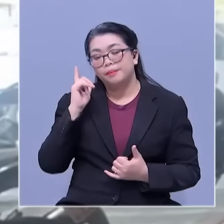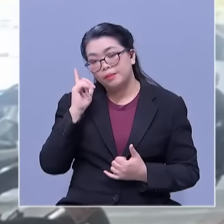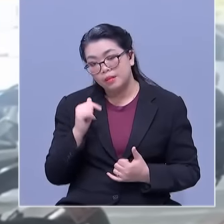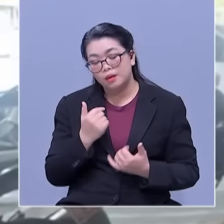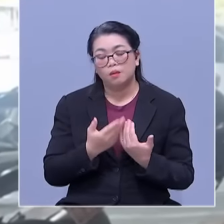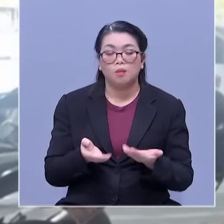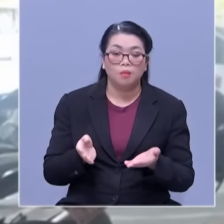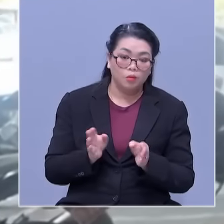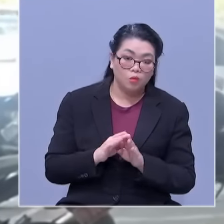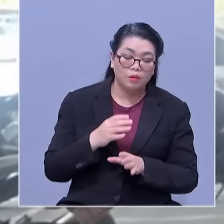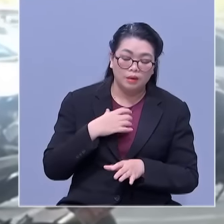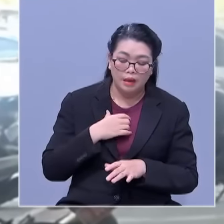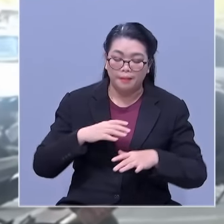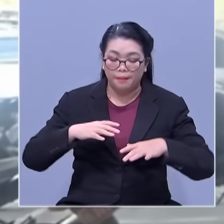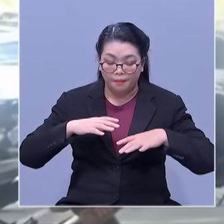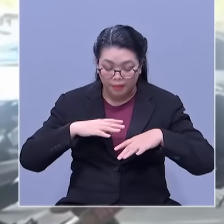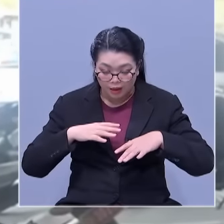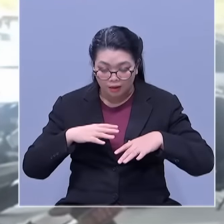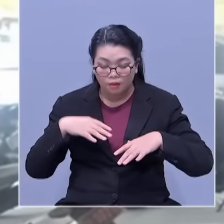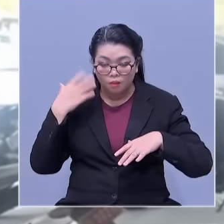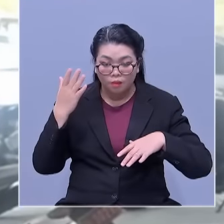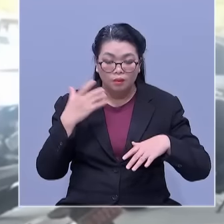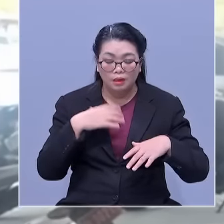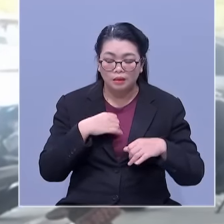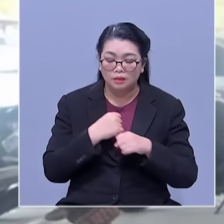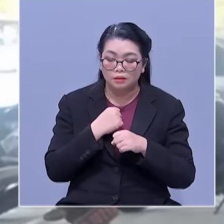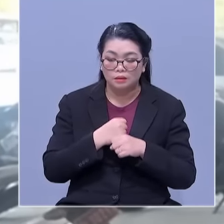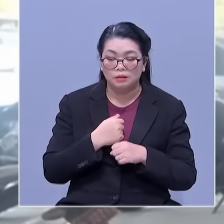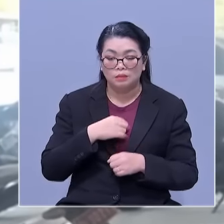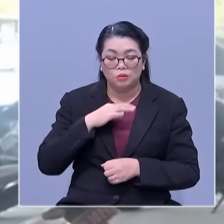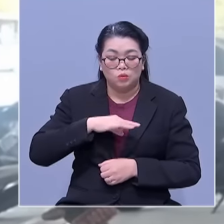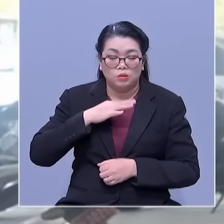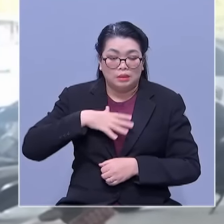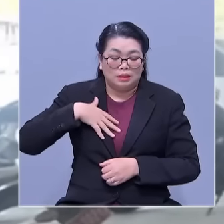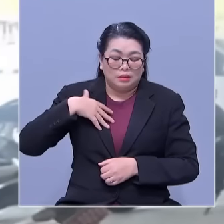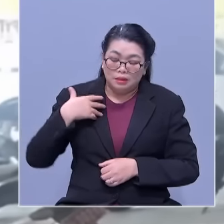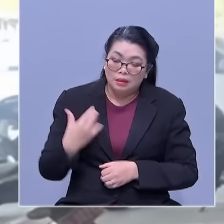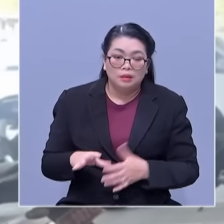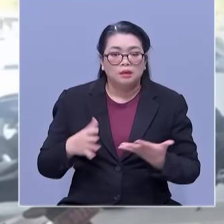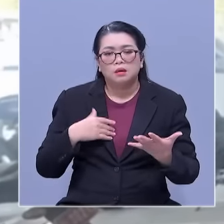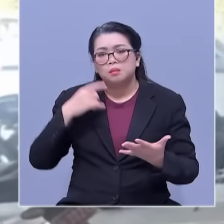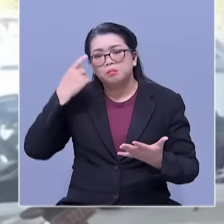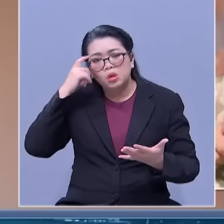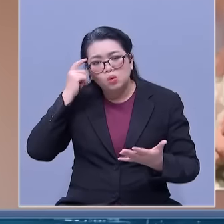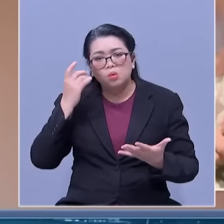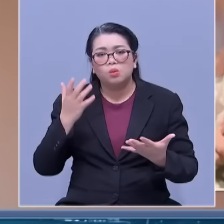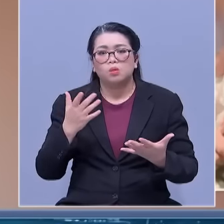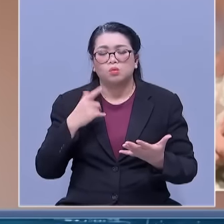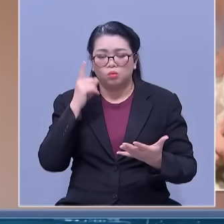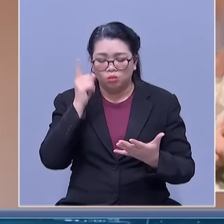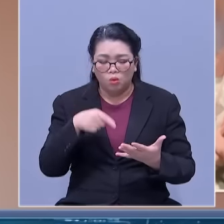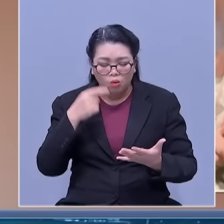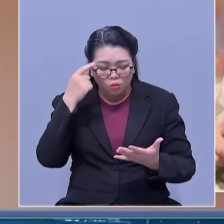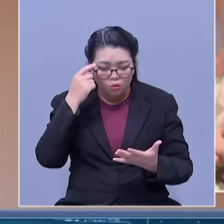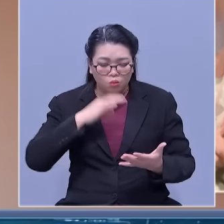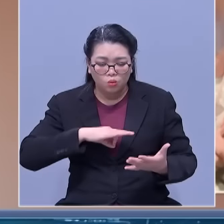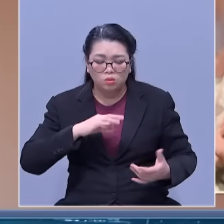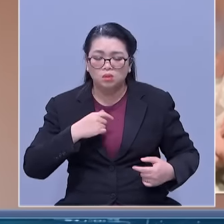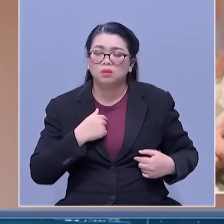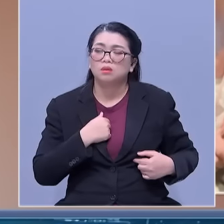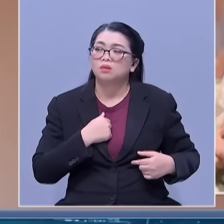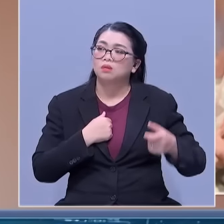งครอบครัวอยากจะพักผ่อนก่อนนะคะเพราะว่ายังทำใจกับเรื่องที่เกิดขึ้นไม่ได้ยังไม่รู้เลยว่าต้องรู้สึกยังไงบ้าง